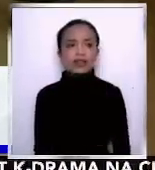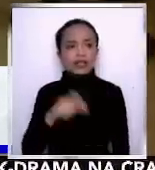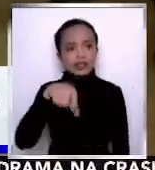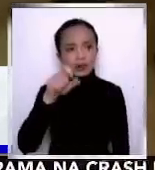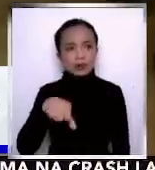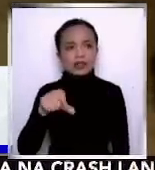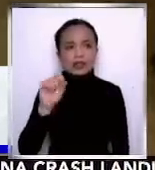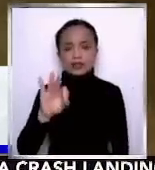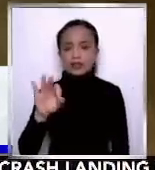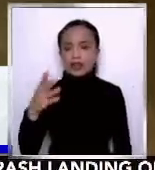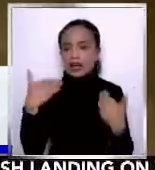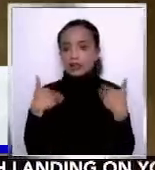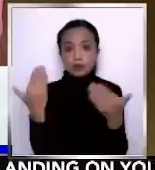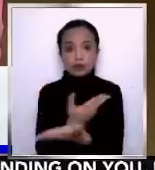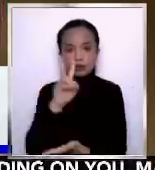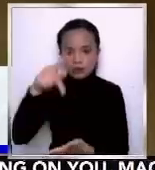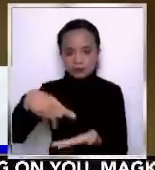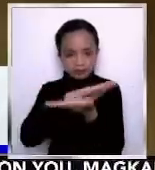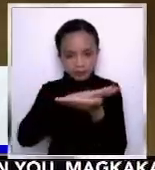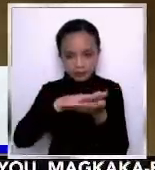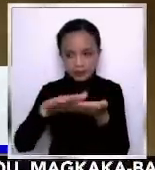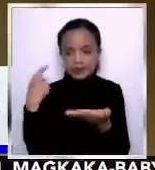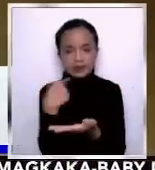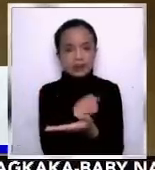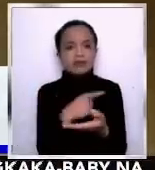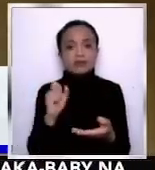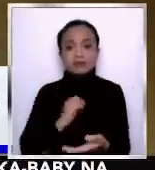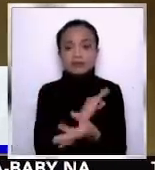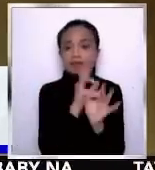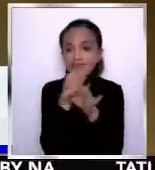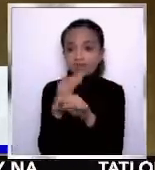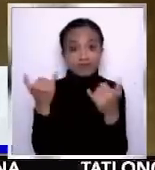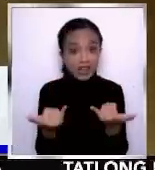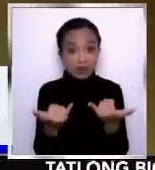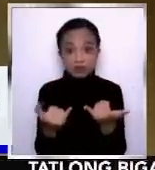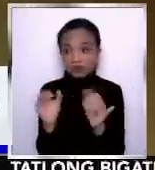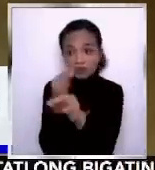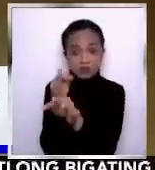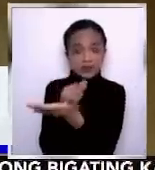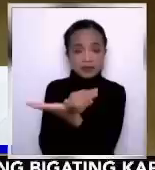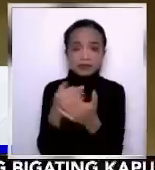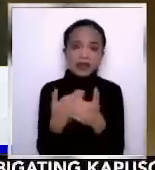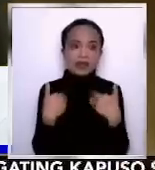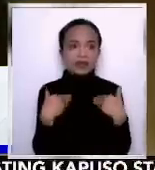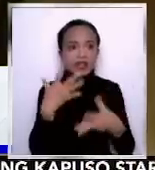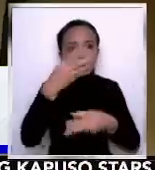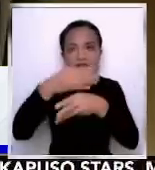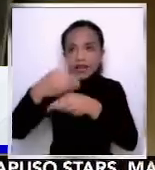VP, maayos na. So mag-aayos na dito yung staff. Actually nga nag-aayos na sila, nagdadagdag mga ilaw,